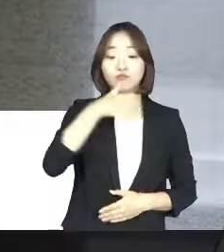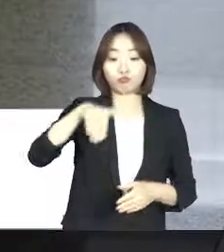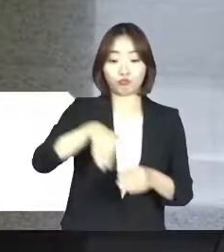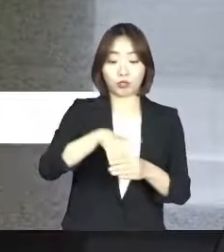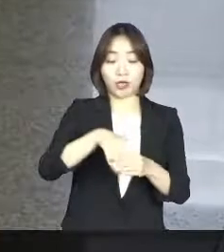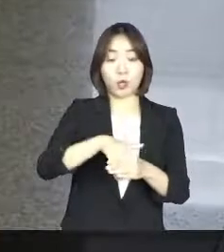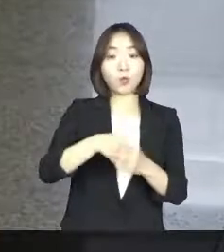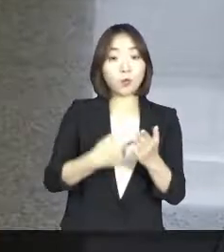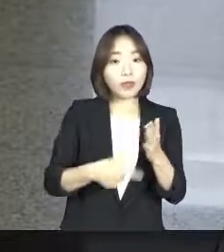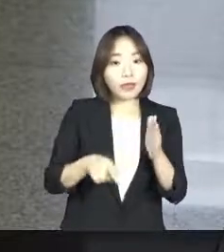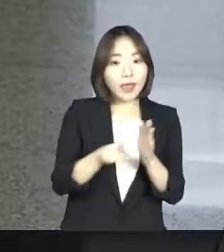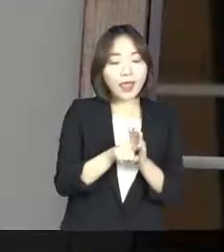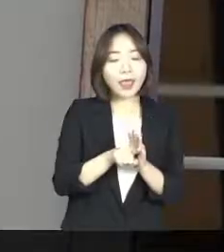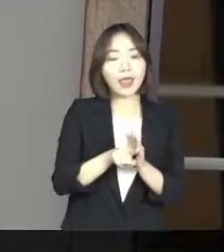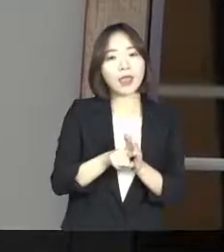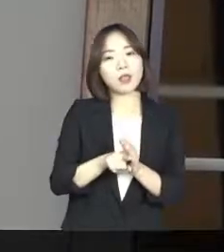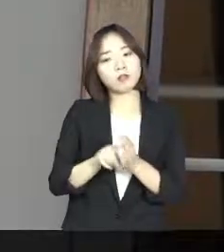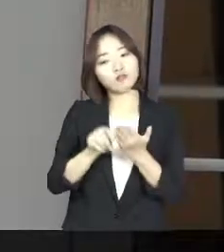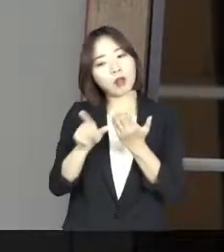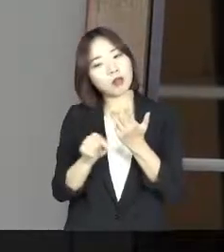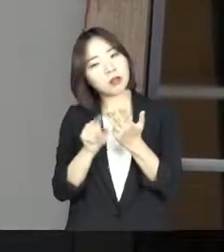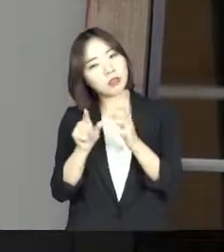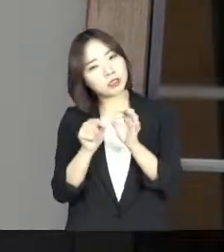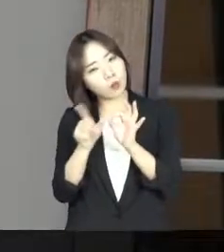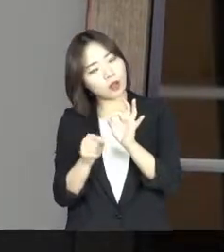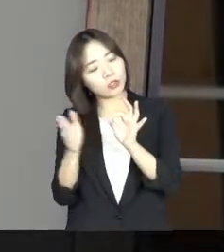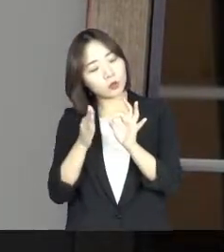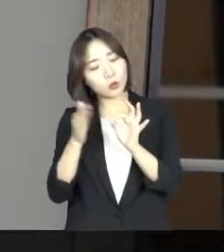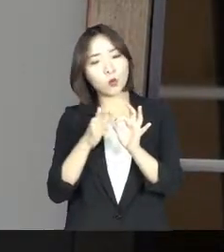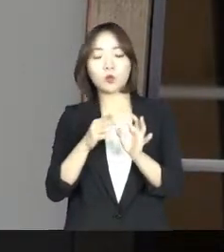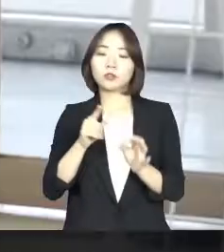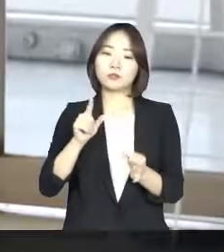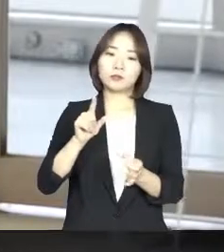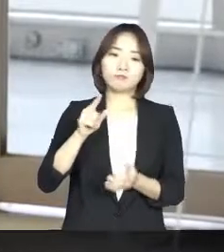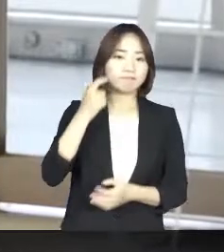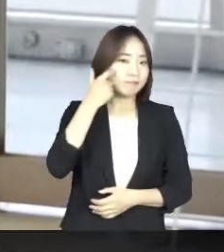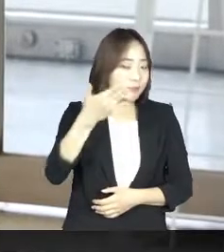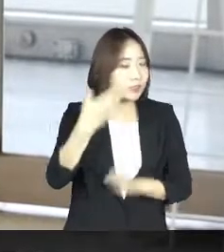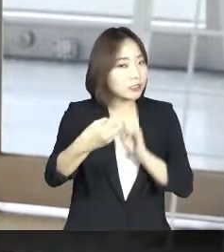하반기에 전부서가 참여하는 청렴 퀴즈쇼, 청렴 천안